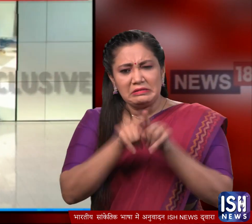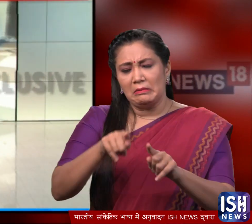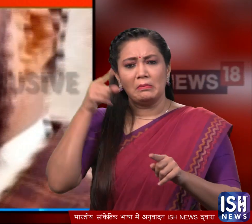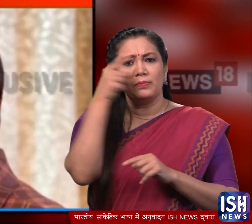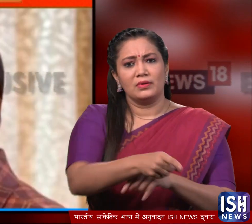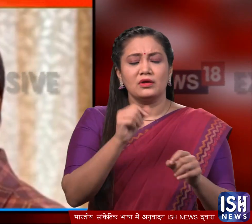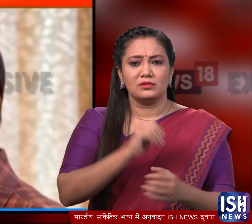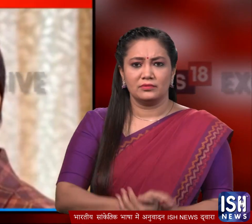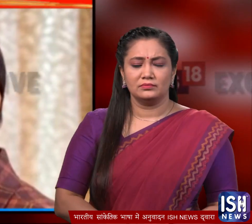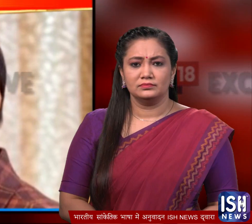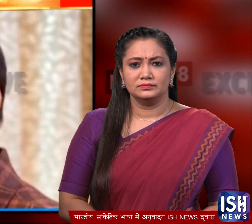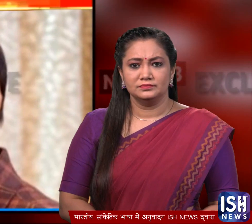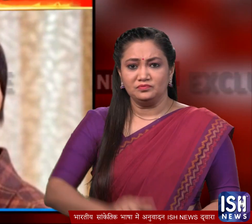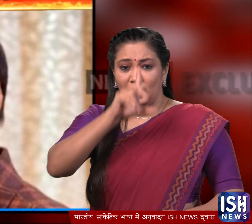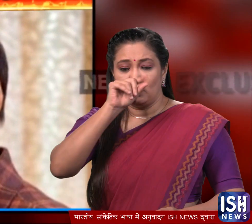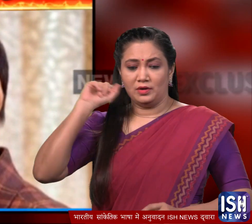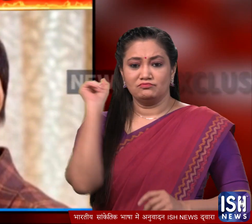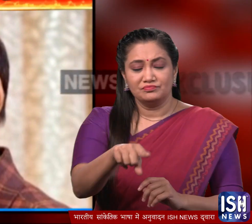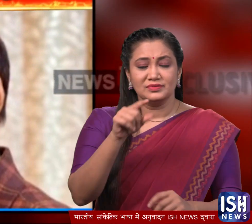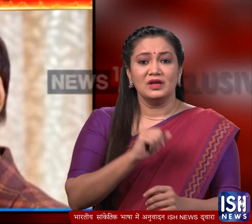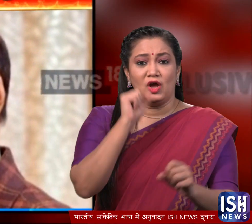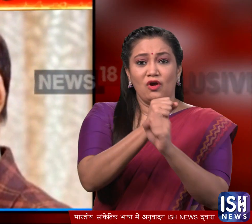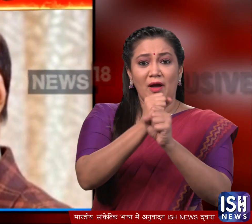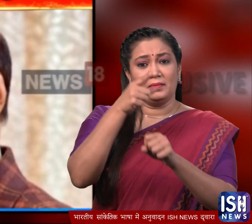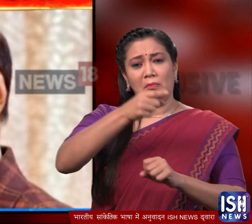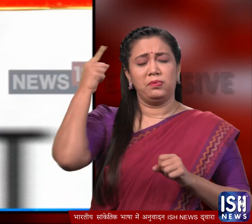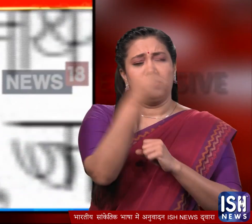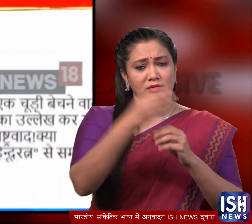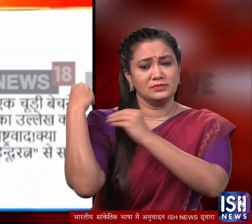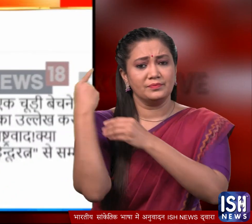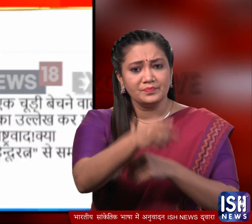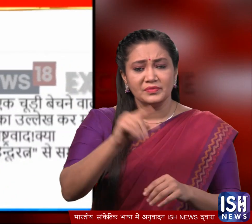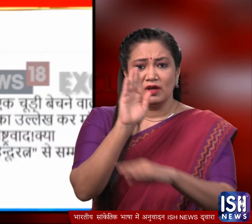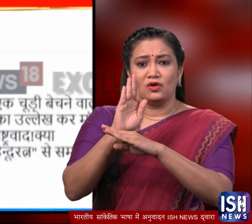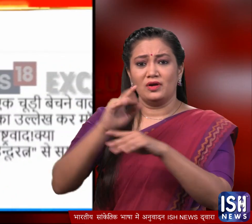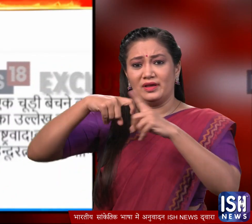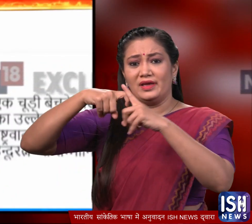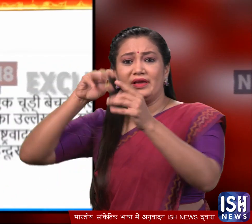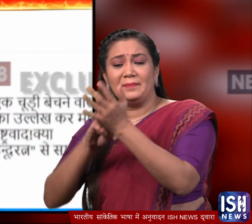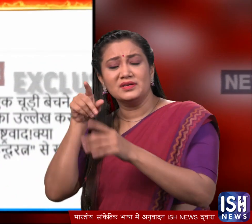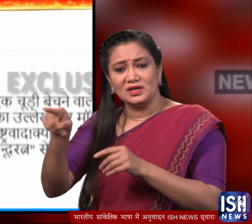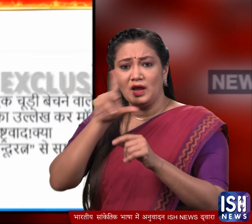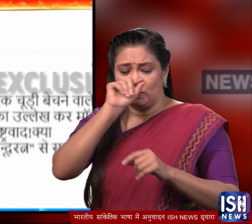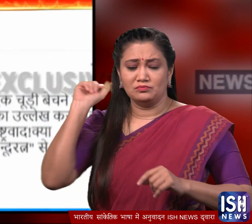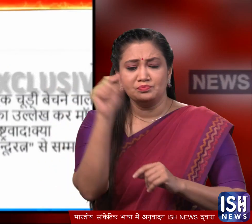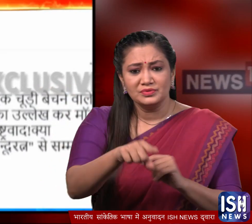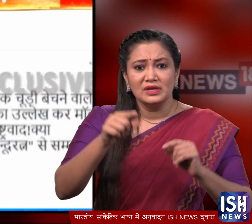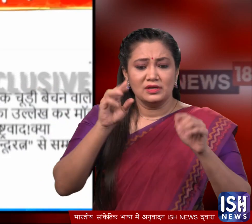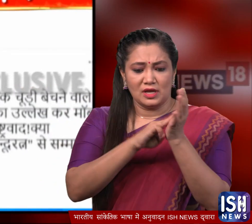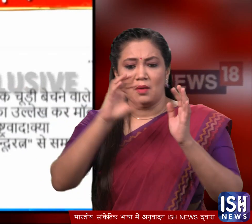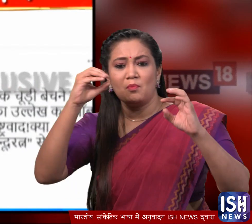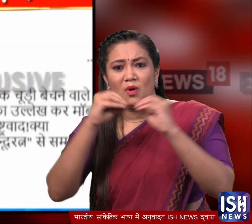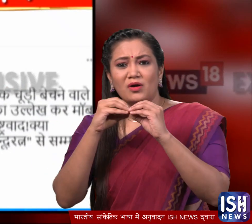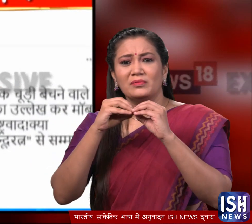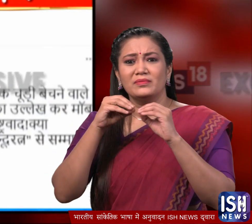लिया और ट्वीट करते हुए शिवराज सरकार पर निशाना साधा। कांग्रेस नेता के मिश्रा ने तो अपने ट्वीट में मॉब लिंचिंग का